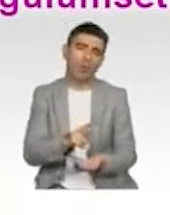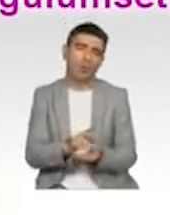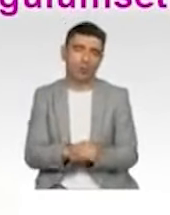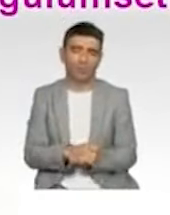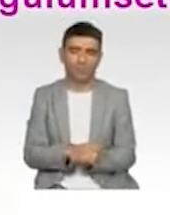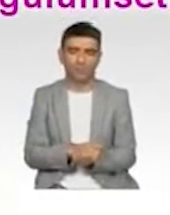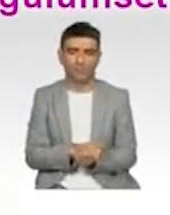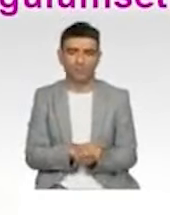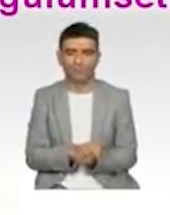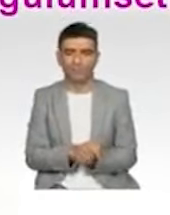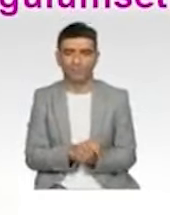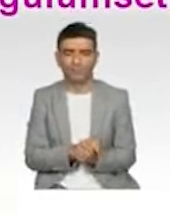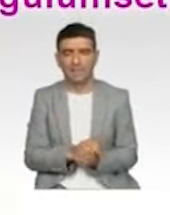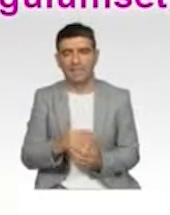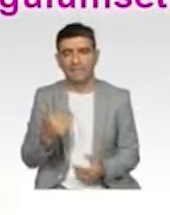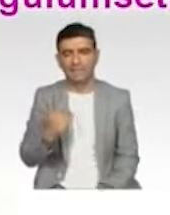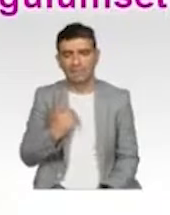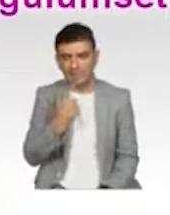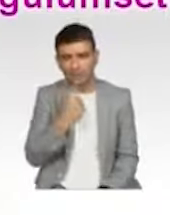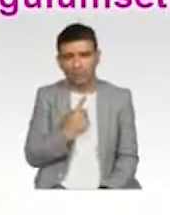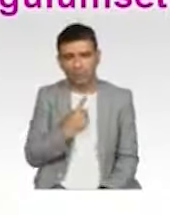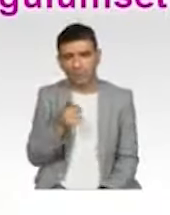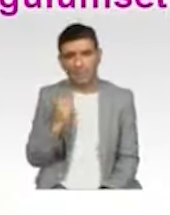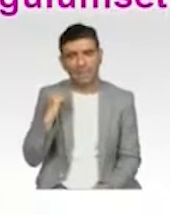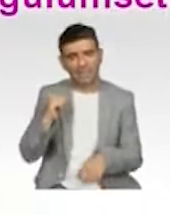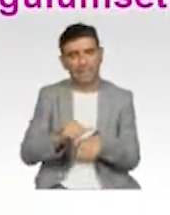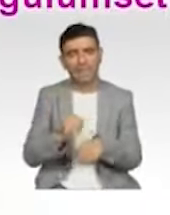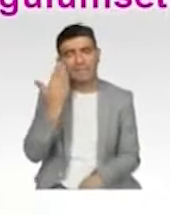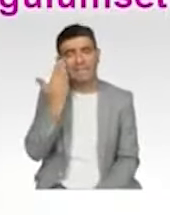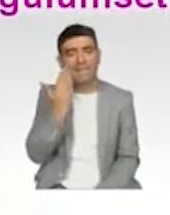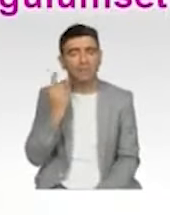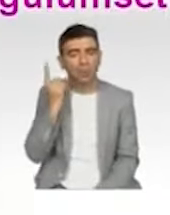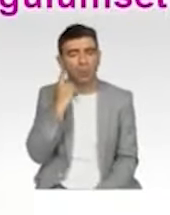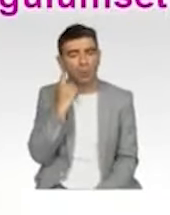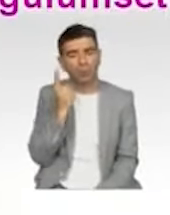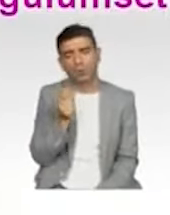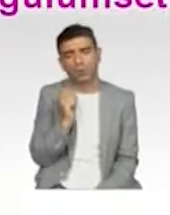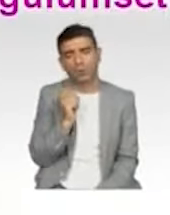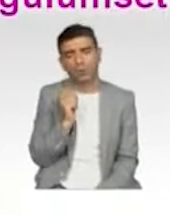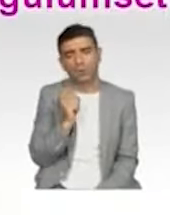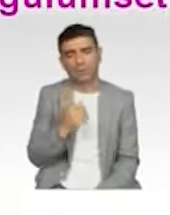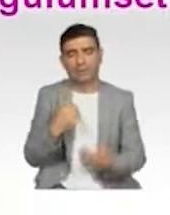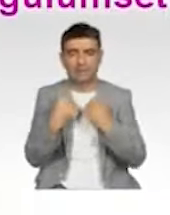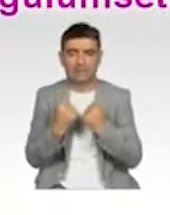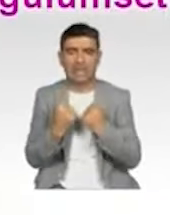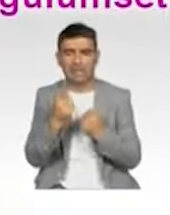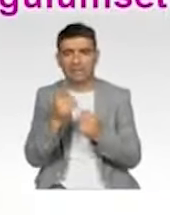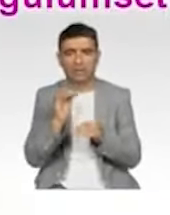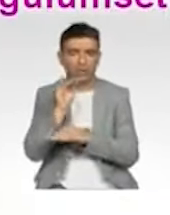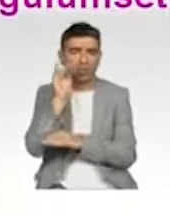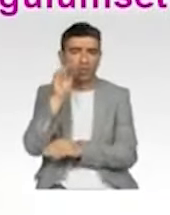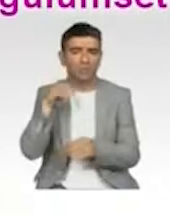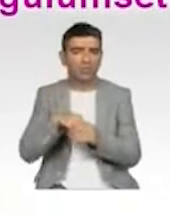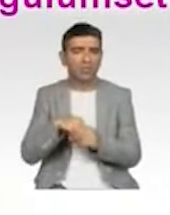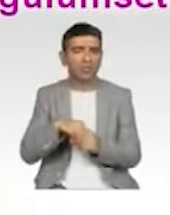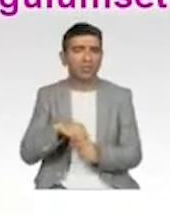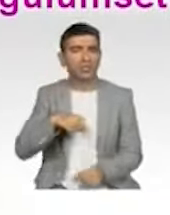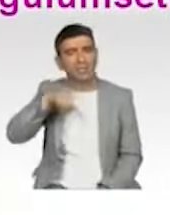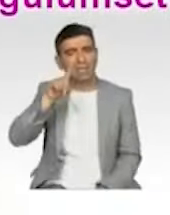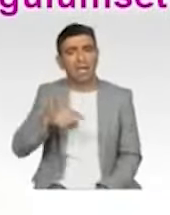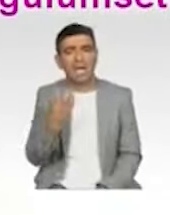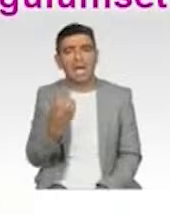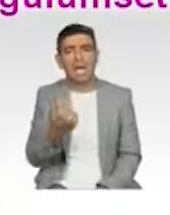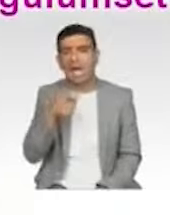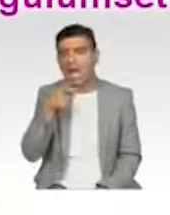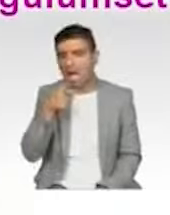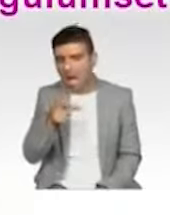Aynen öyle. Peki hocam bize şeyi söyle. Bir kez daha izleyicilerimiz duysun. Sağlıklı bir yaşam için günde kaç bardak çay, kaç bardak